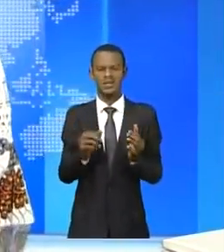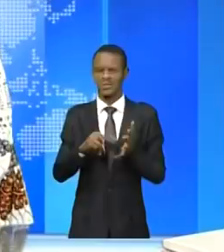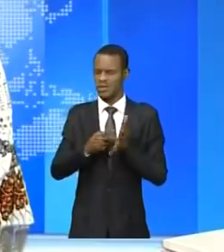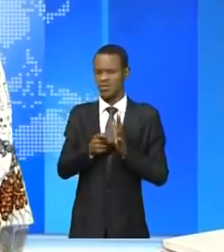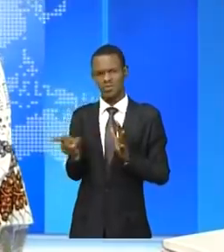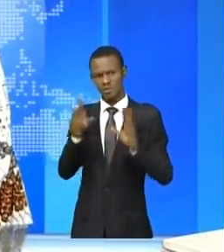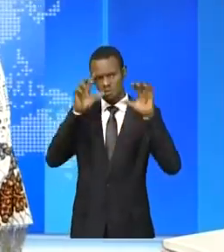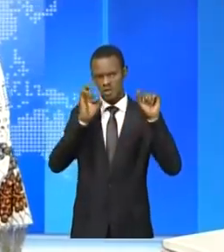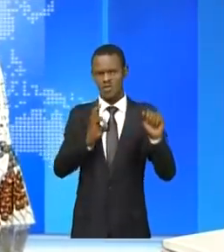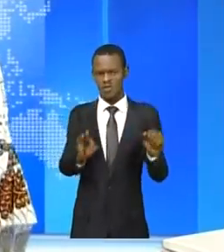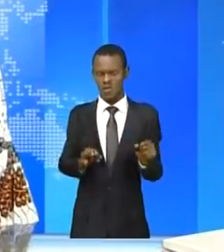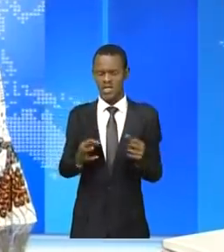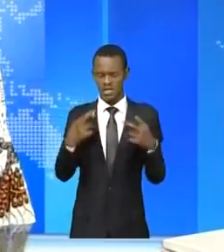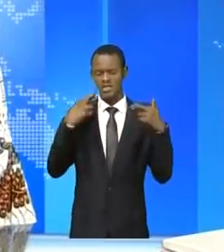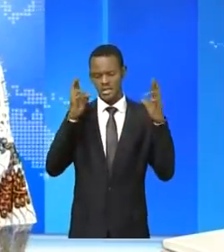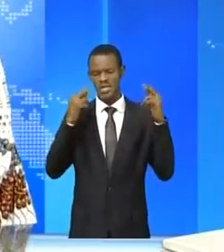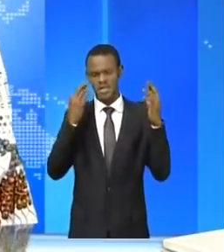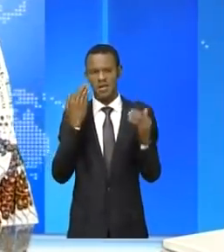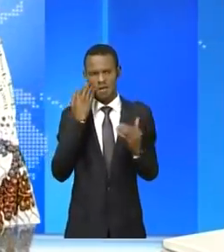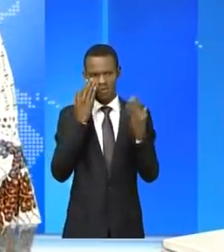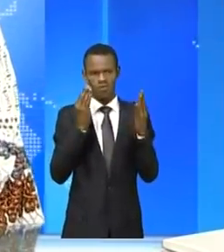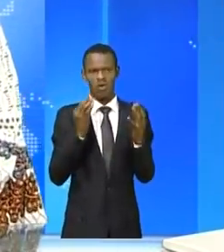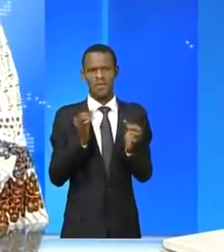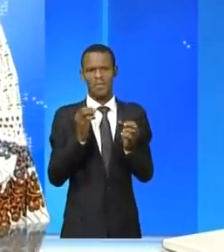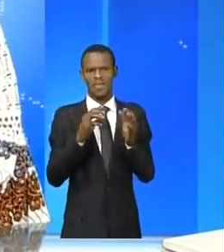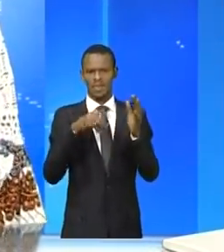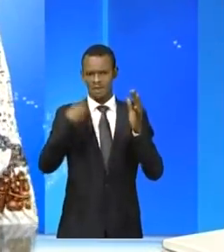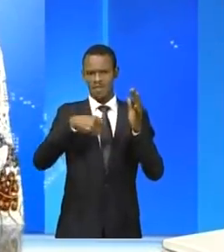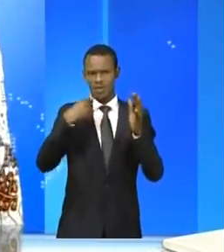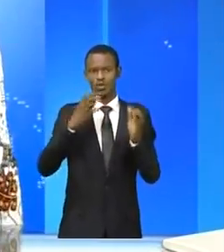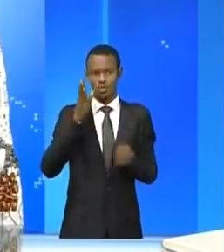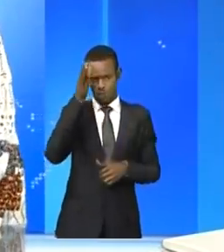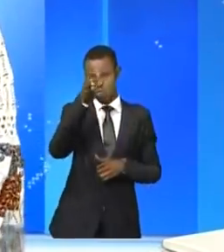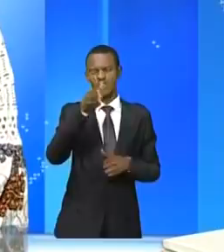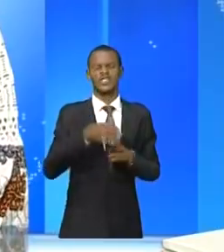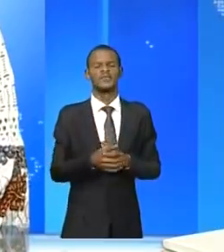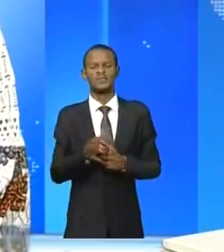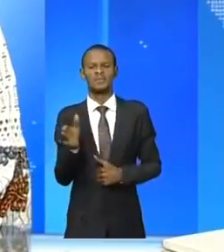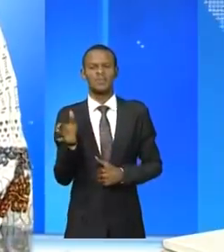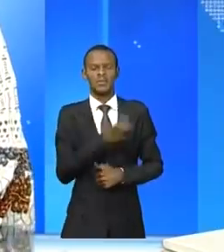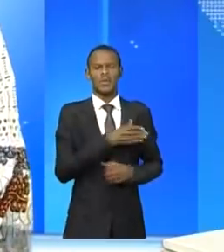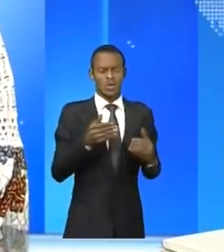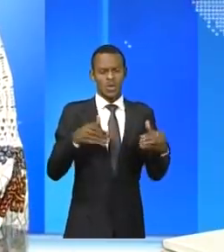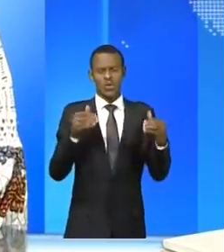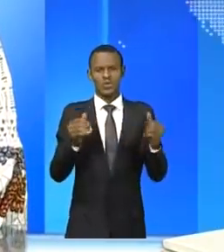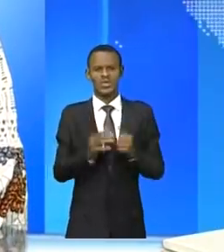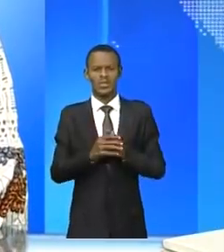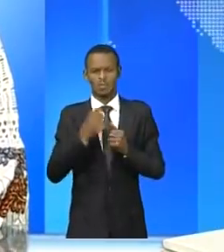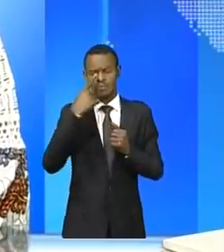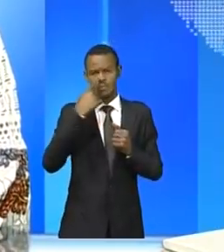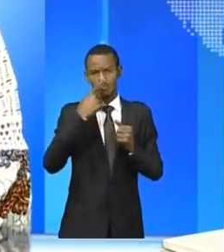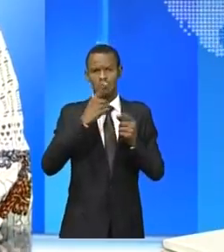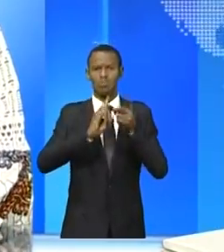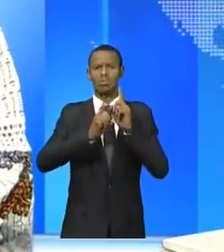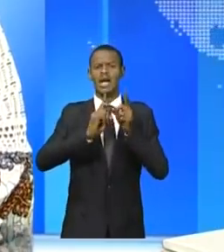solution concertée. Vous suivrez les images et commentaires dans nos prochaines éditions. Restant toujours à la présidence pour parler